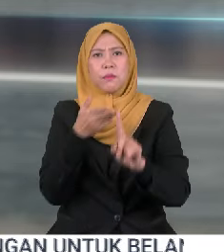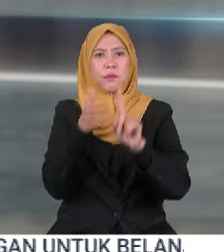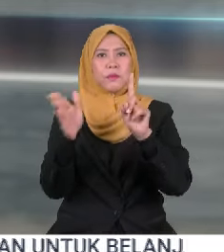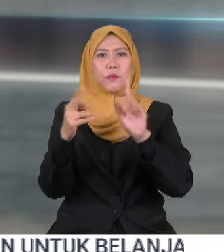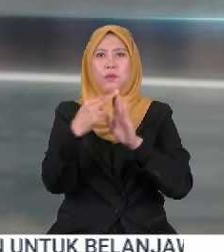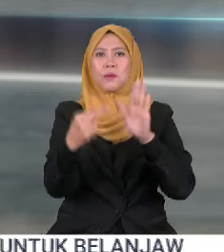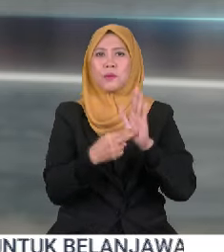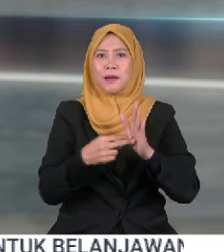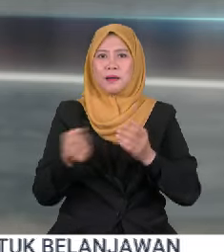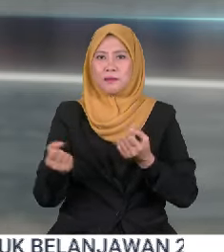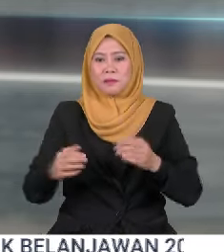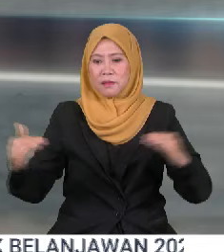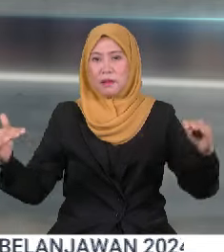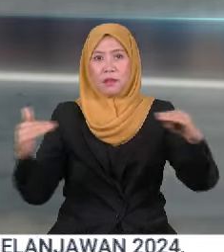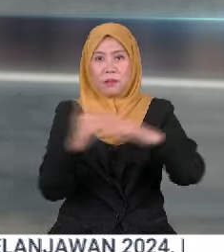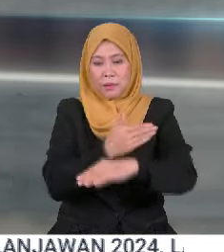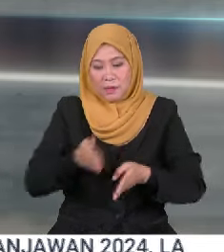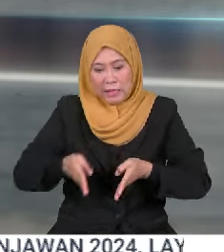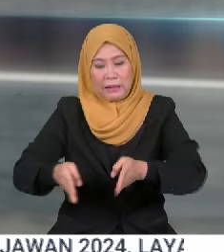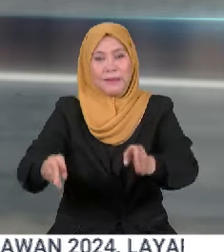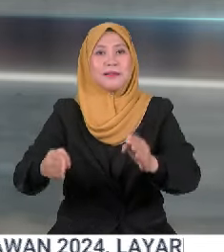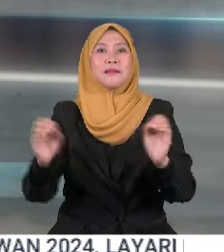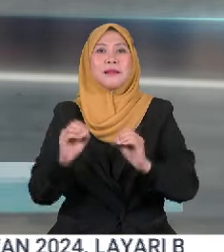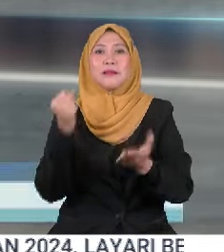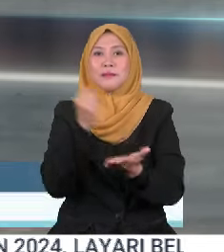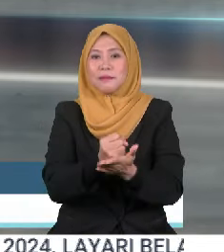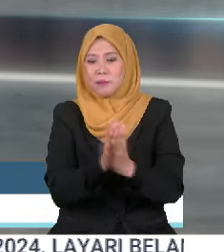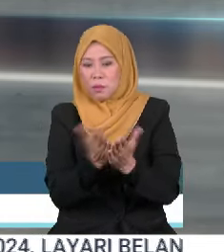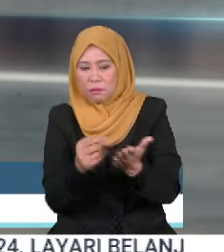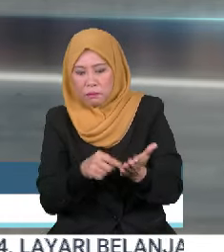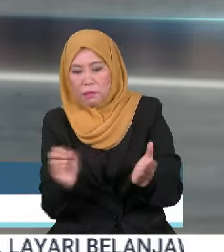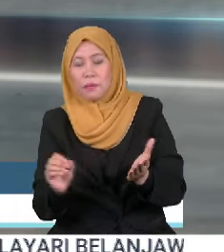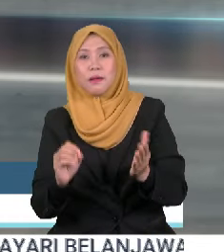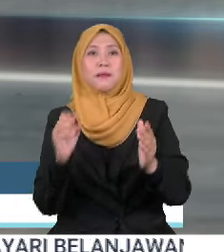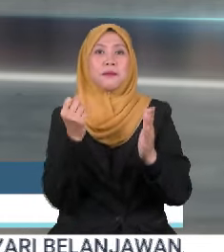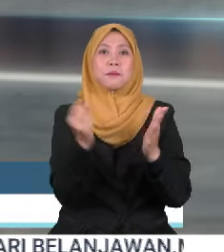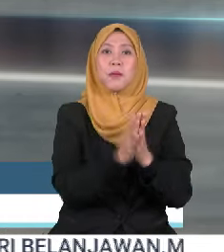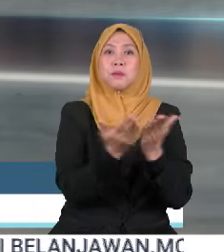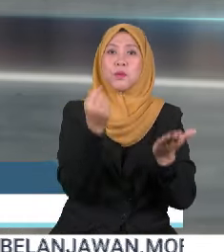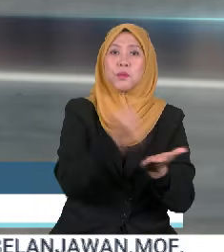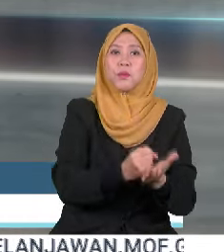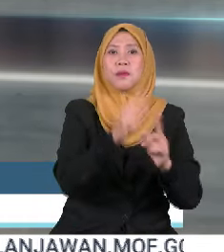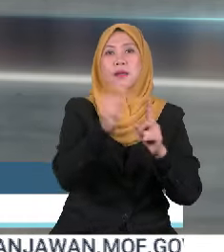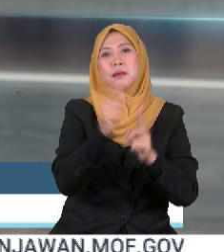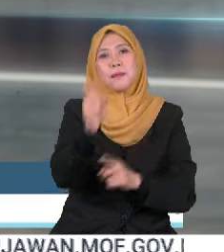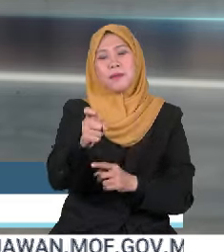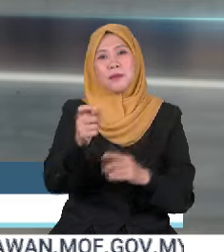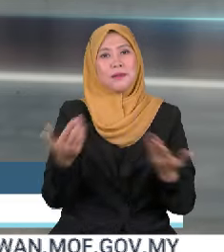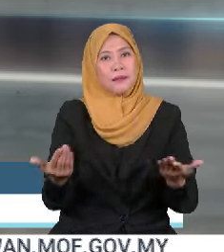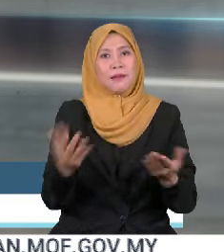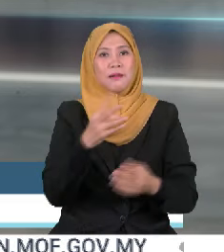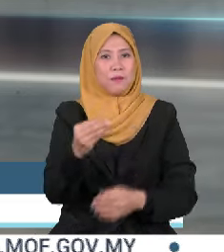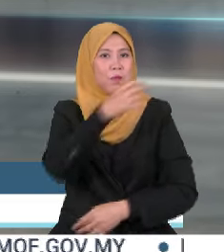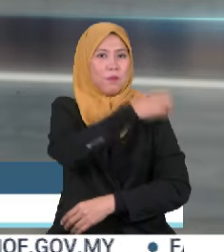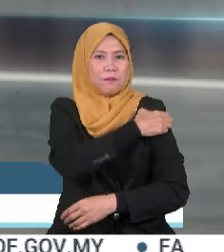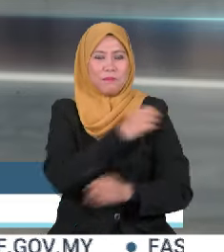peraturan jalan raya. Ada juga yang tiada dokumen diri selain pasport tamat tempoh ketika anggota JPJ melakukan operasi